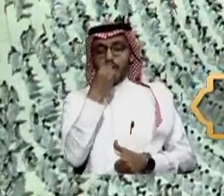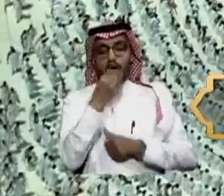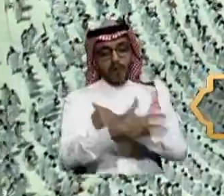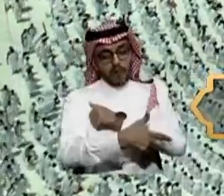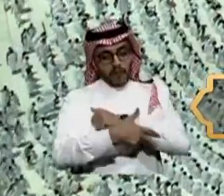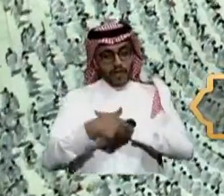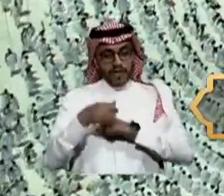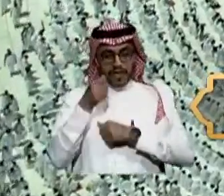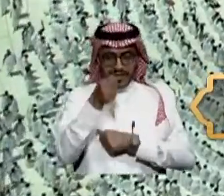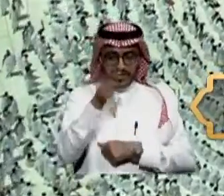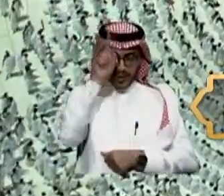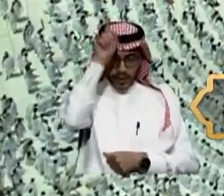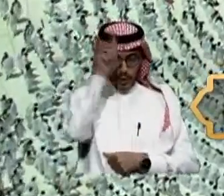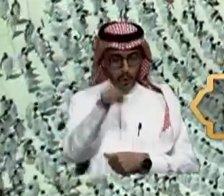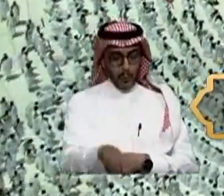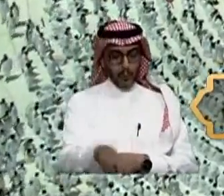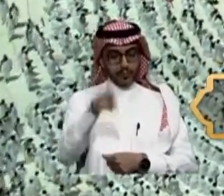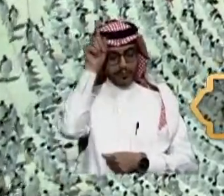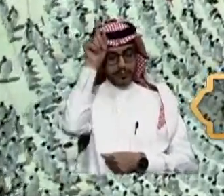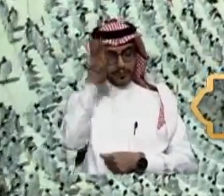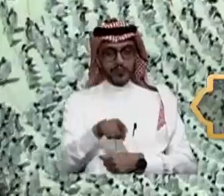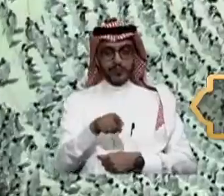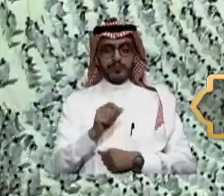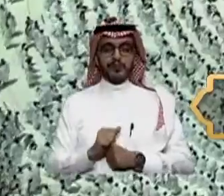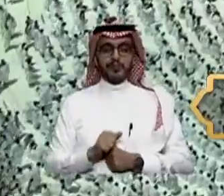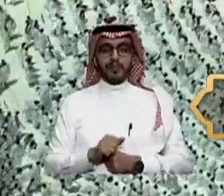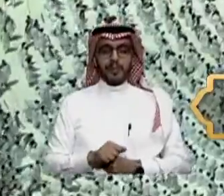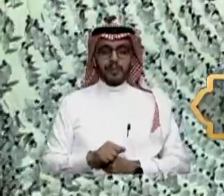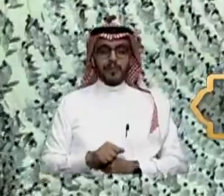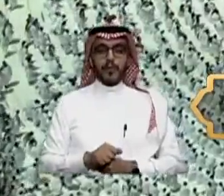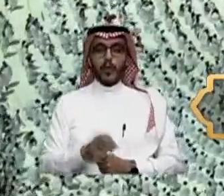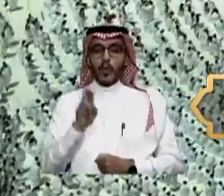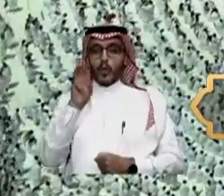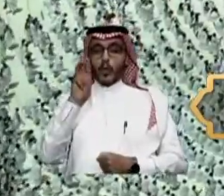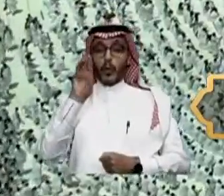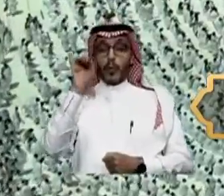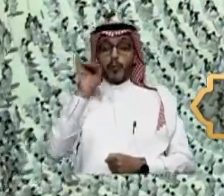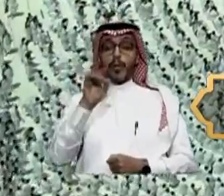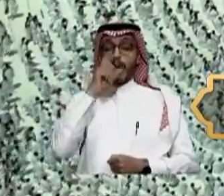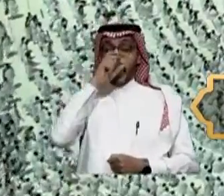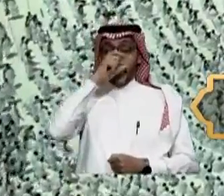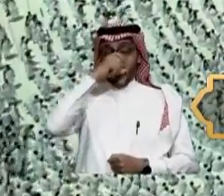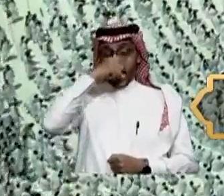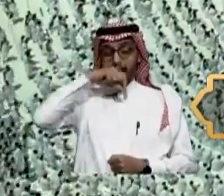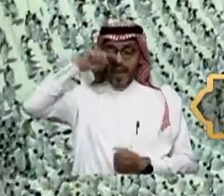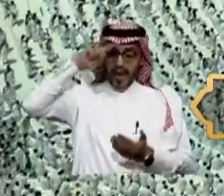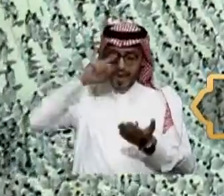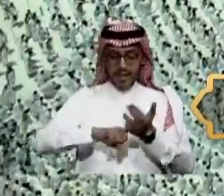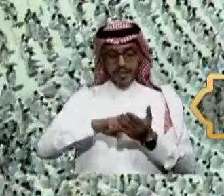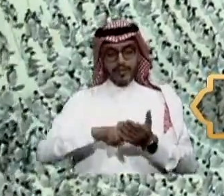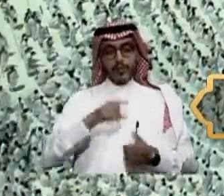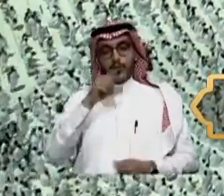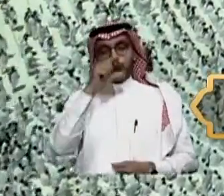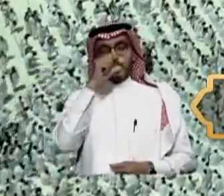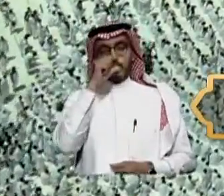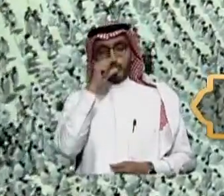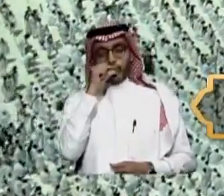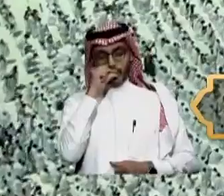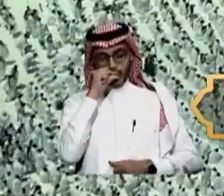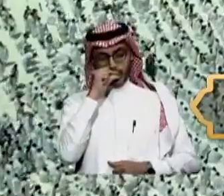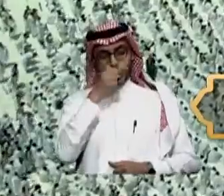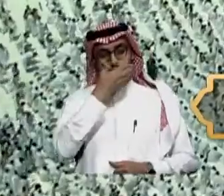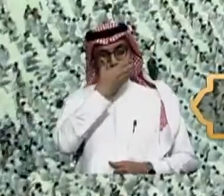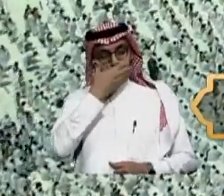كل يوم عن كل يوم مسكينا ثم صار على سبيل الحتم